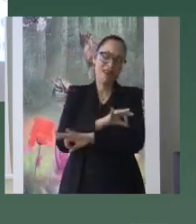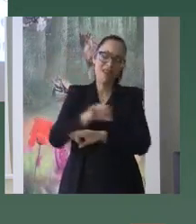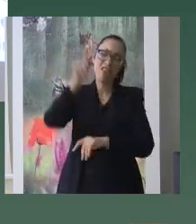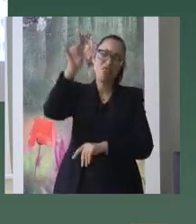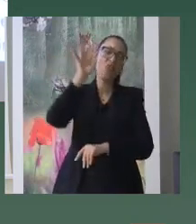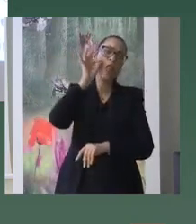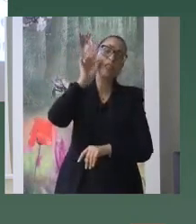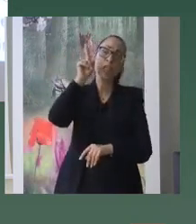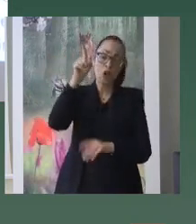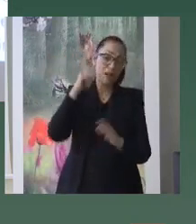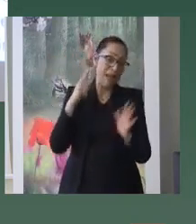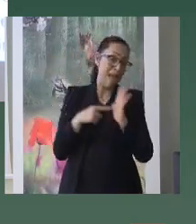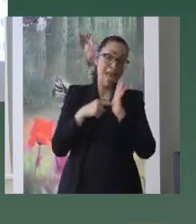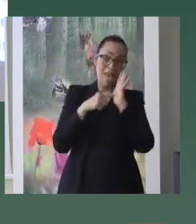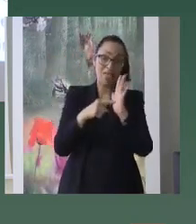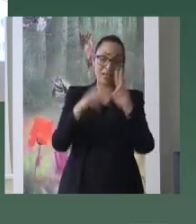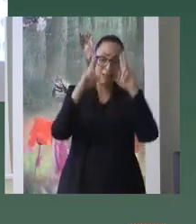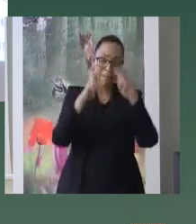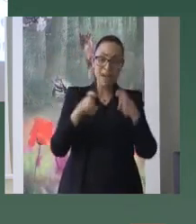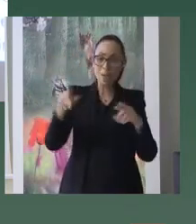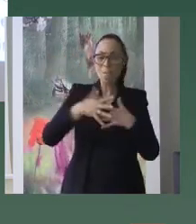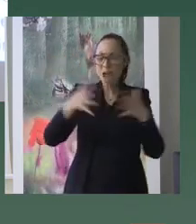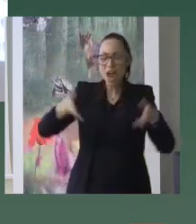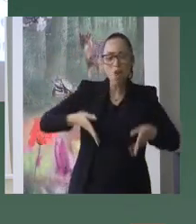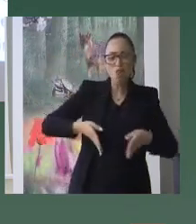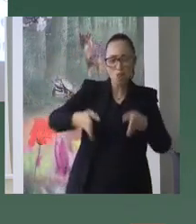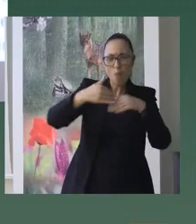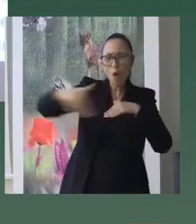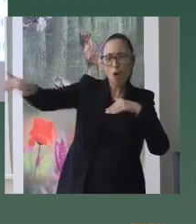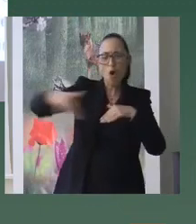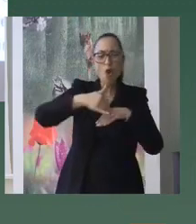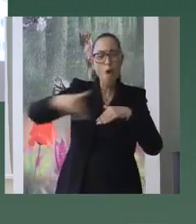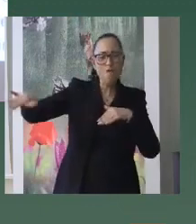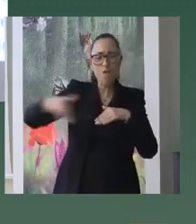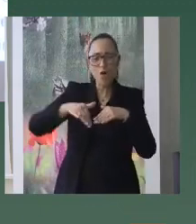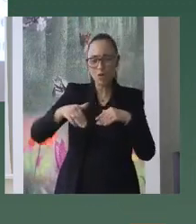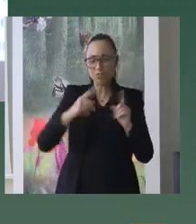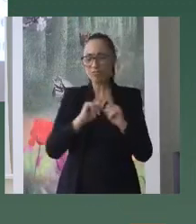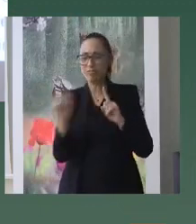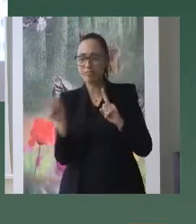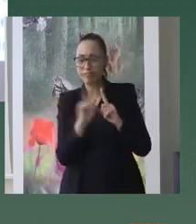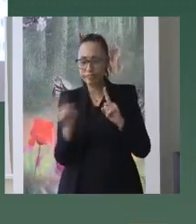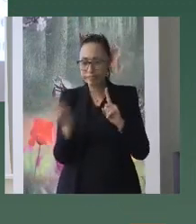ότι αυτές οι μεγάλες λεωφόροι, η Εγνατία, η Τσιμισκή, που